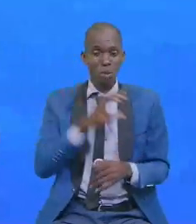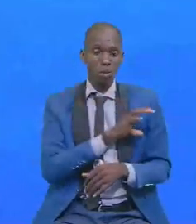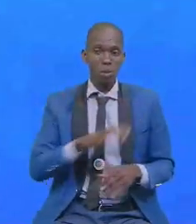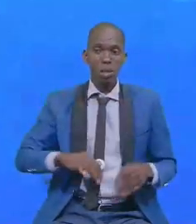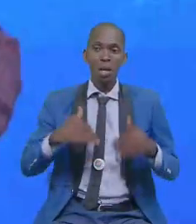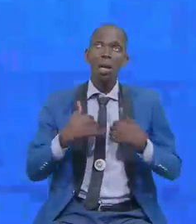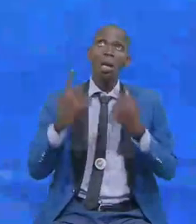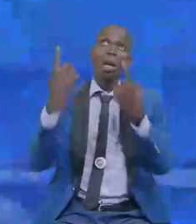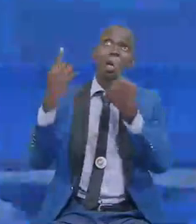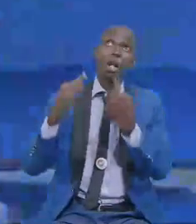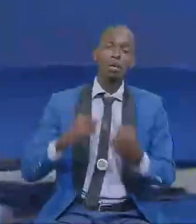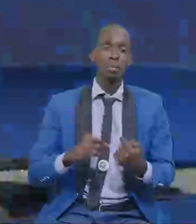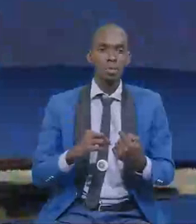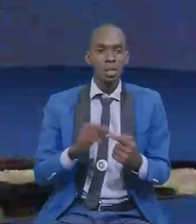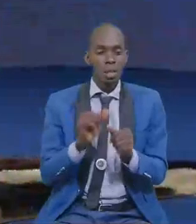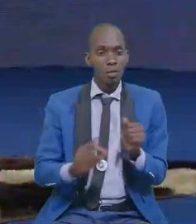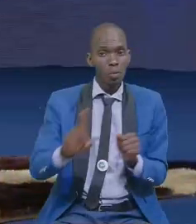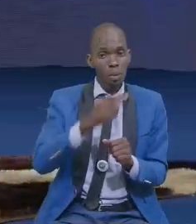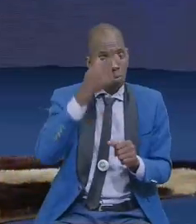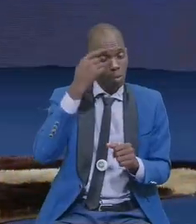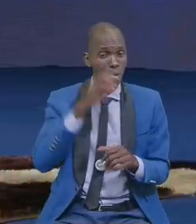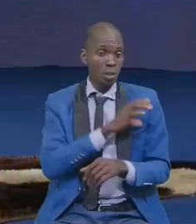que Christ est venu,